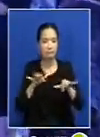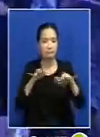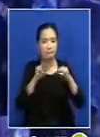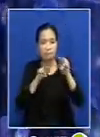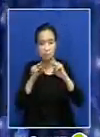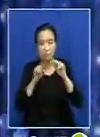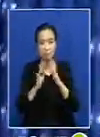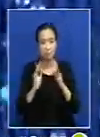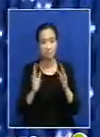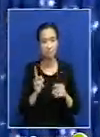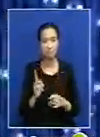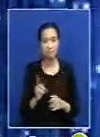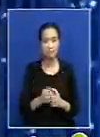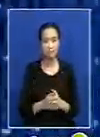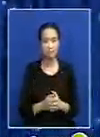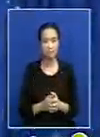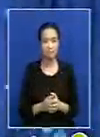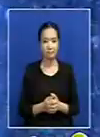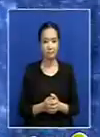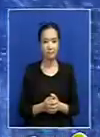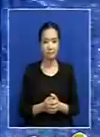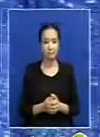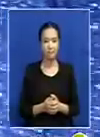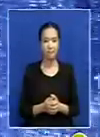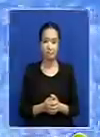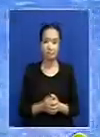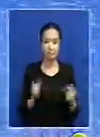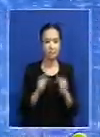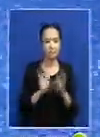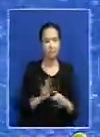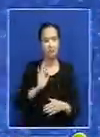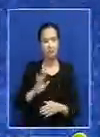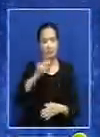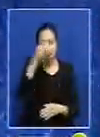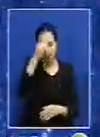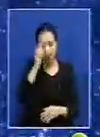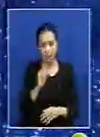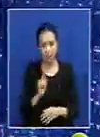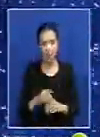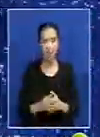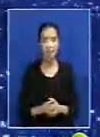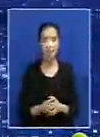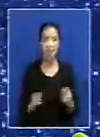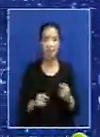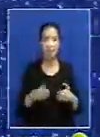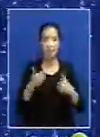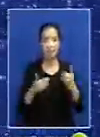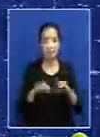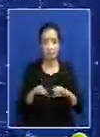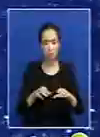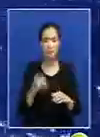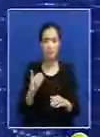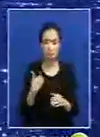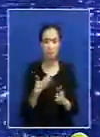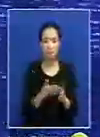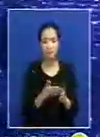ย่างมากมายซึ่งดูล้ำยุคสมกับเป็นญี่ปุ่นเอามากๆเลยล่ะค่ะซึ่งภายในนิทรรศการนี้จะมีห้องย่อยๆเ